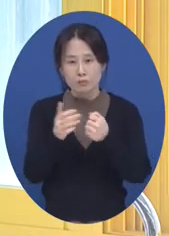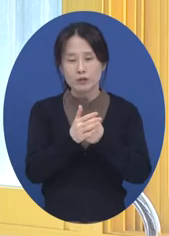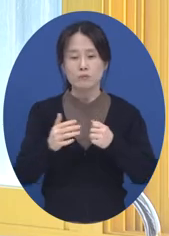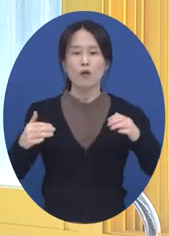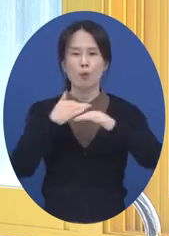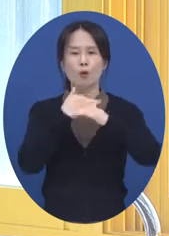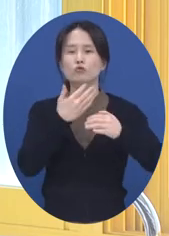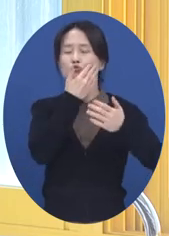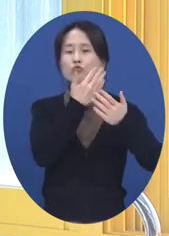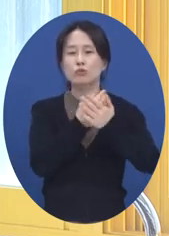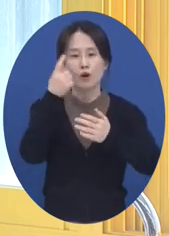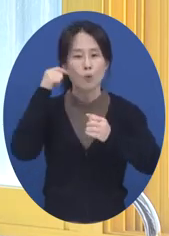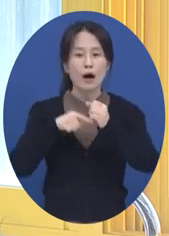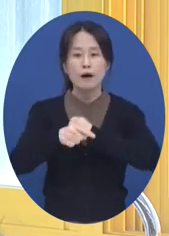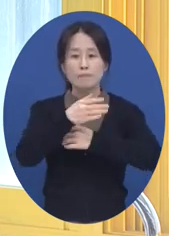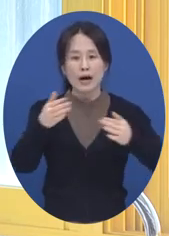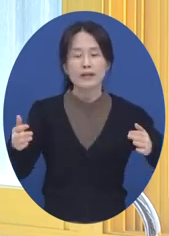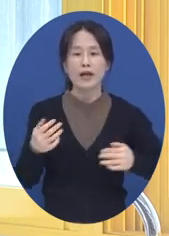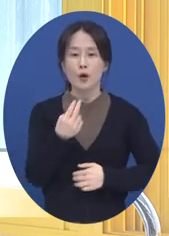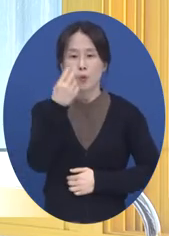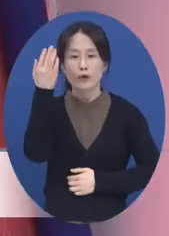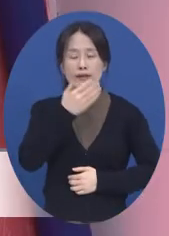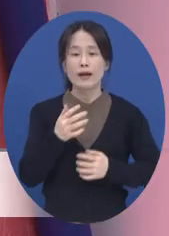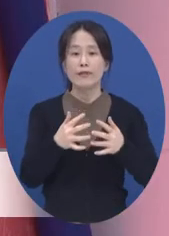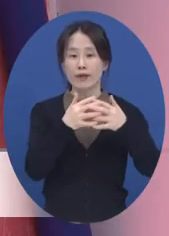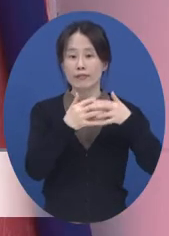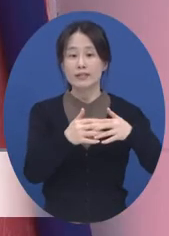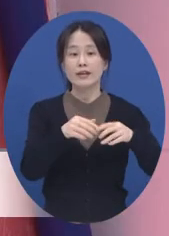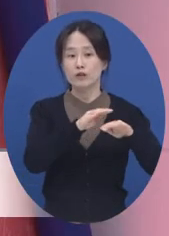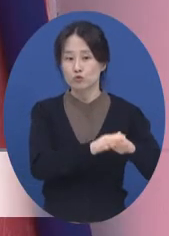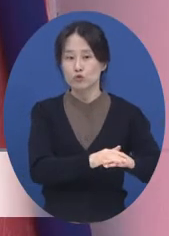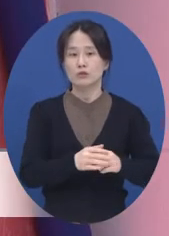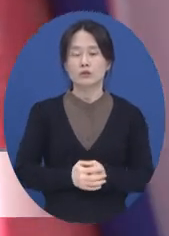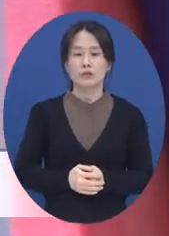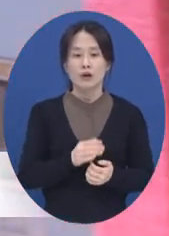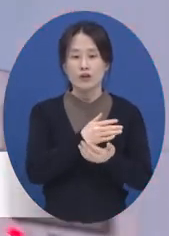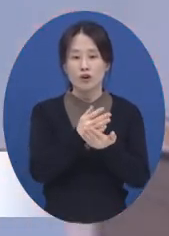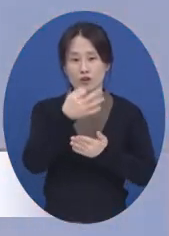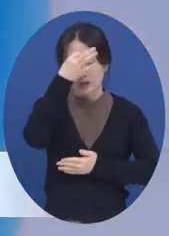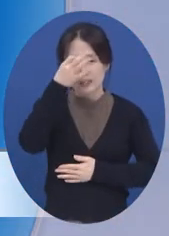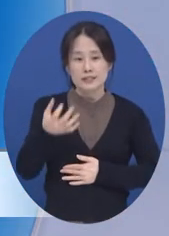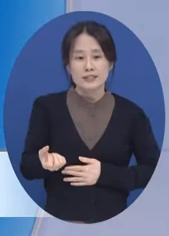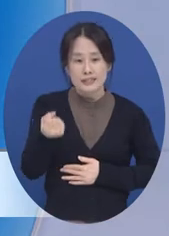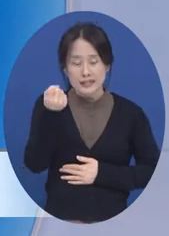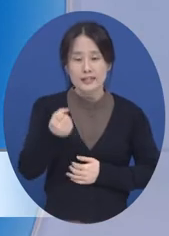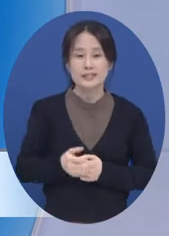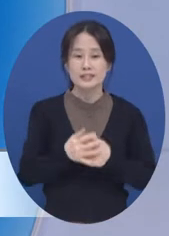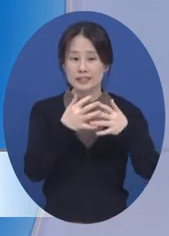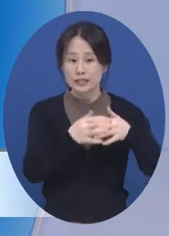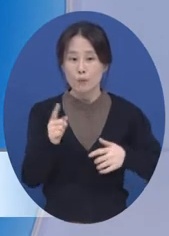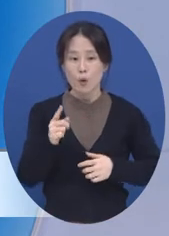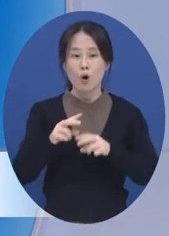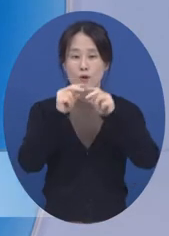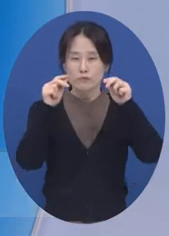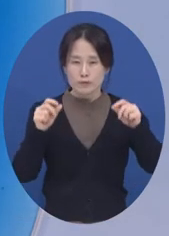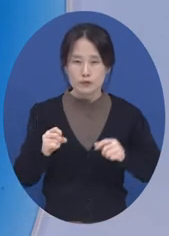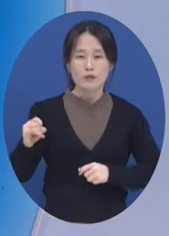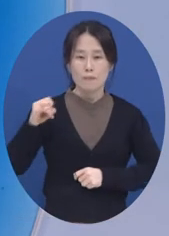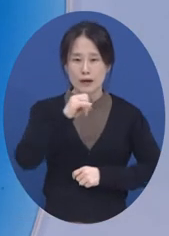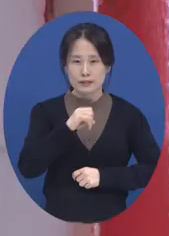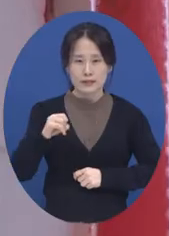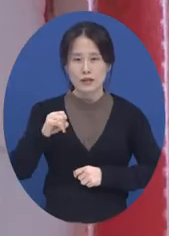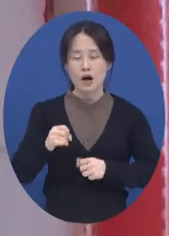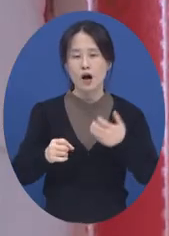환기가 중요한 과학실에 설치했습니다. 경기도가 개발한 다기능 공기 정화 장치는 미세먼지는 물론 바이러스와